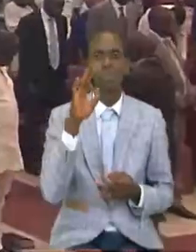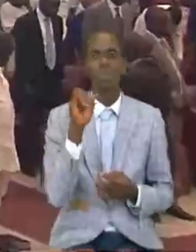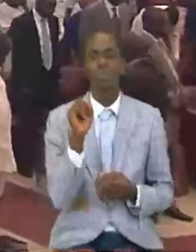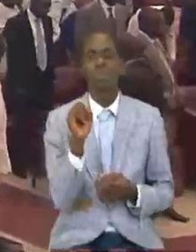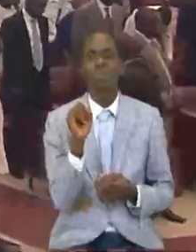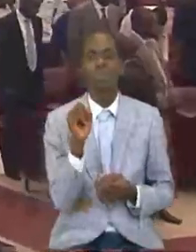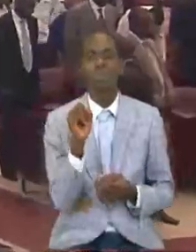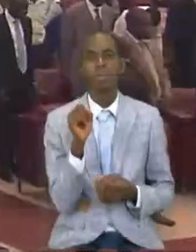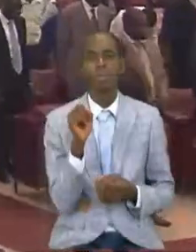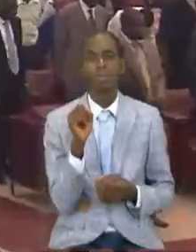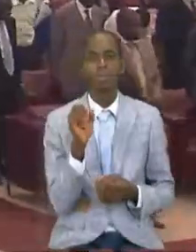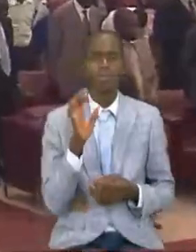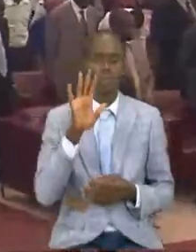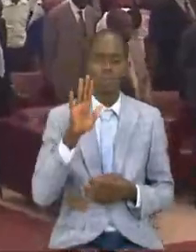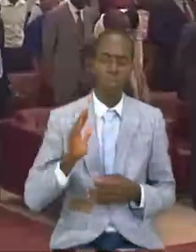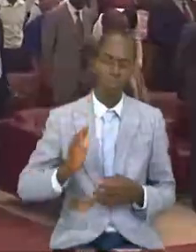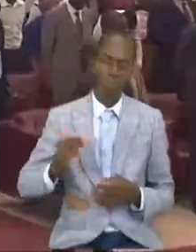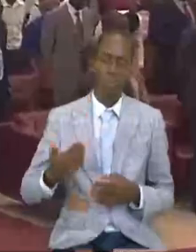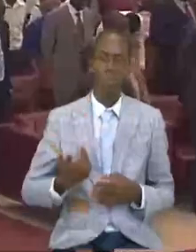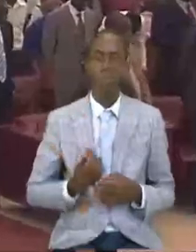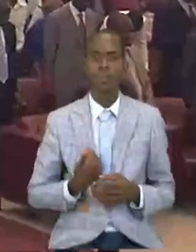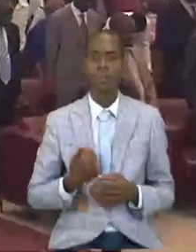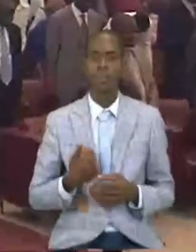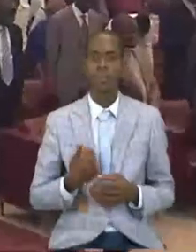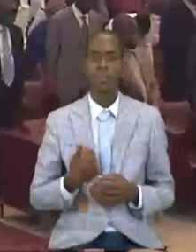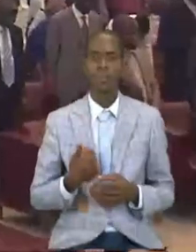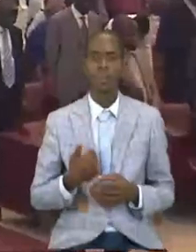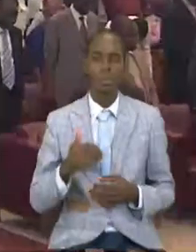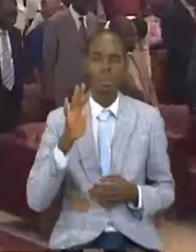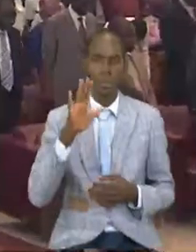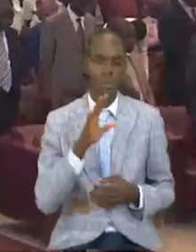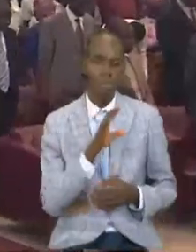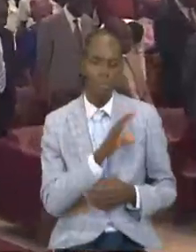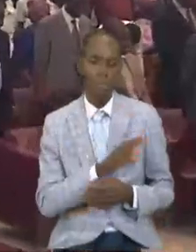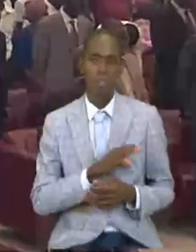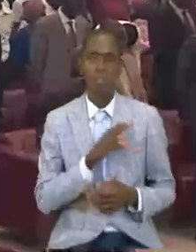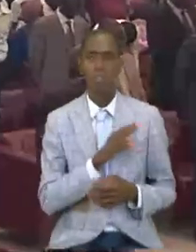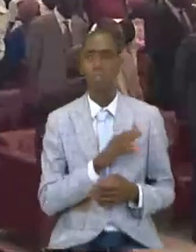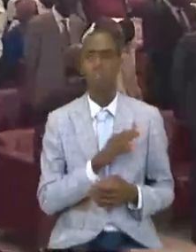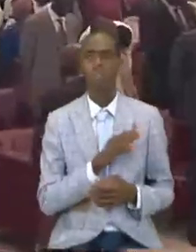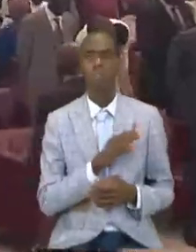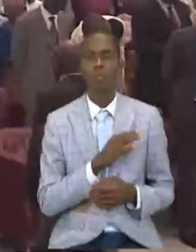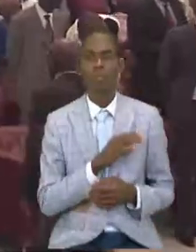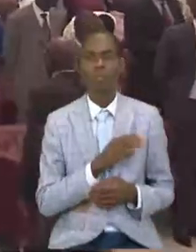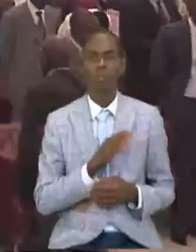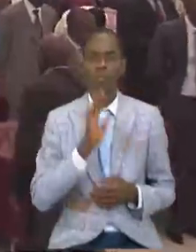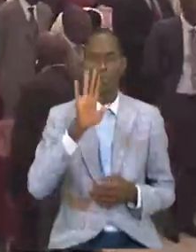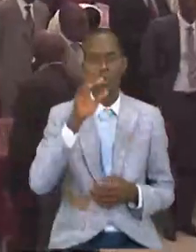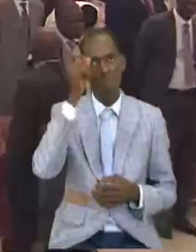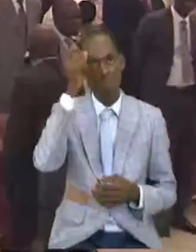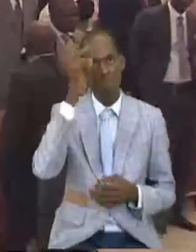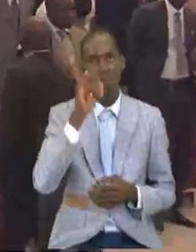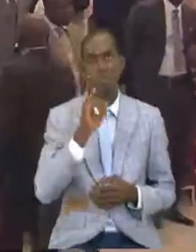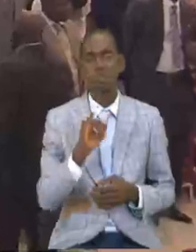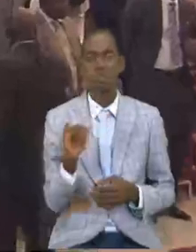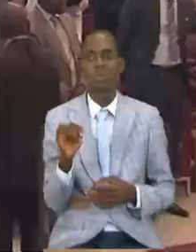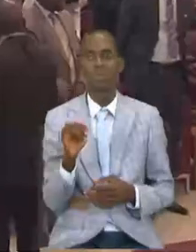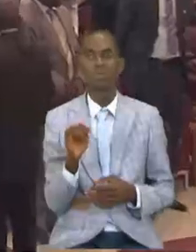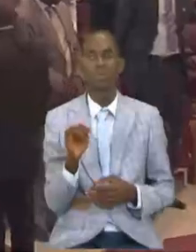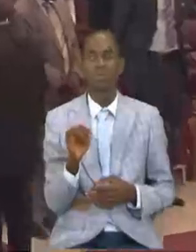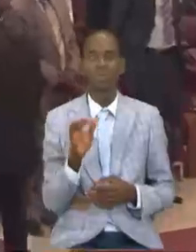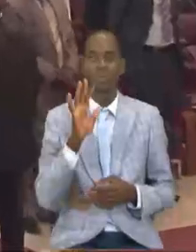qu'il transforme, que la grâce de Dieu transforme votre cœur, votre esprit, votre âme, votre caractère,